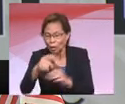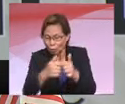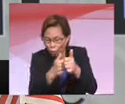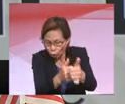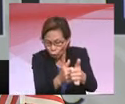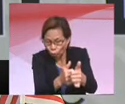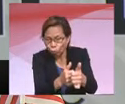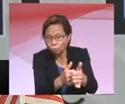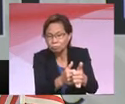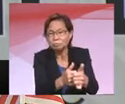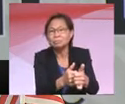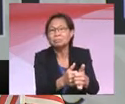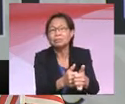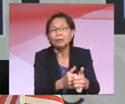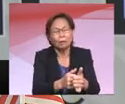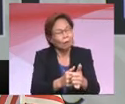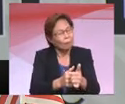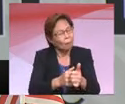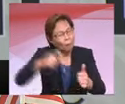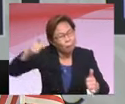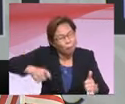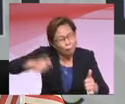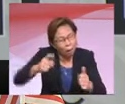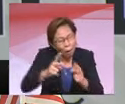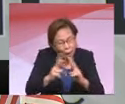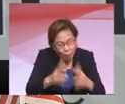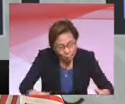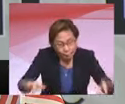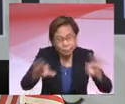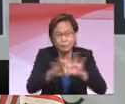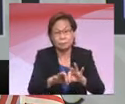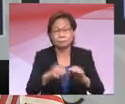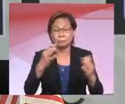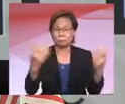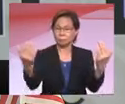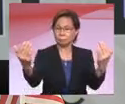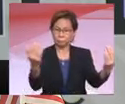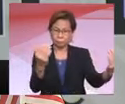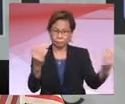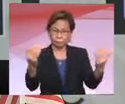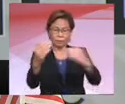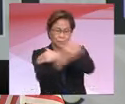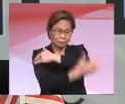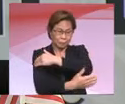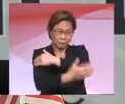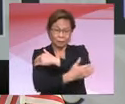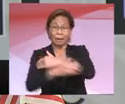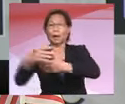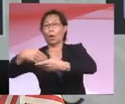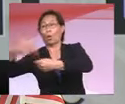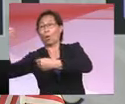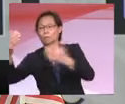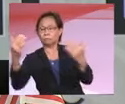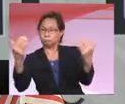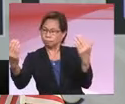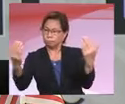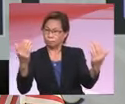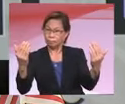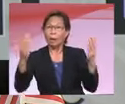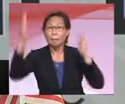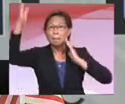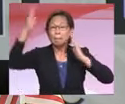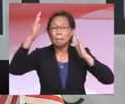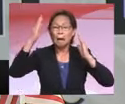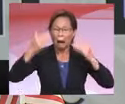dikeluarkan oleh kerajaan adalah amat penting. Jika dibandingkan dengan situasi di beberapa negara luar, terdapat negara yang